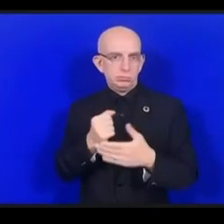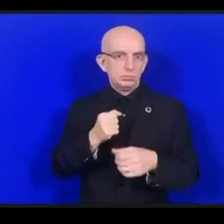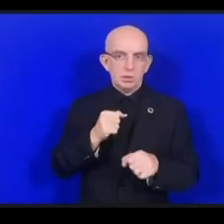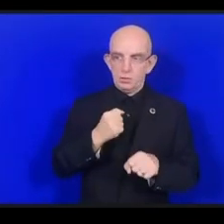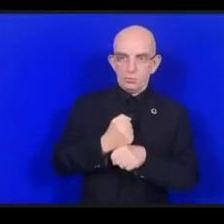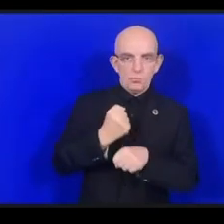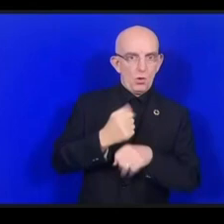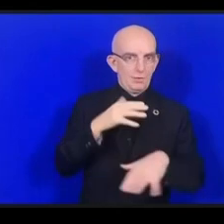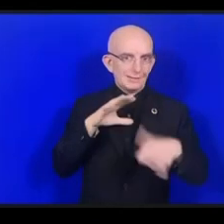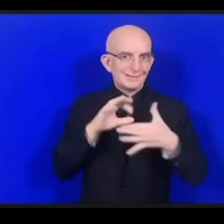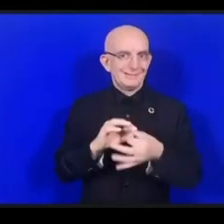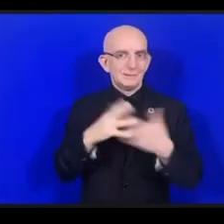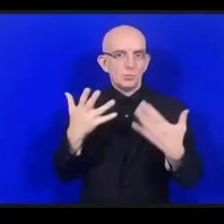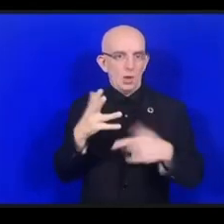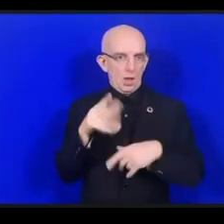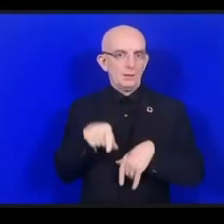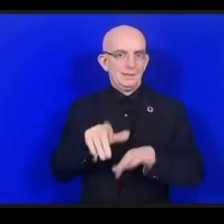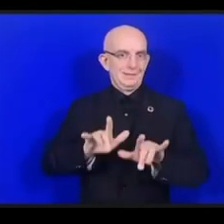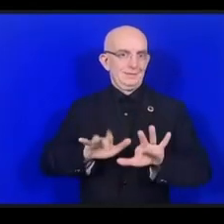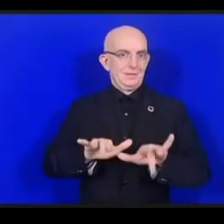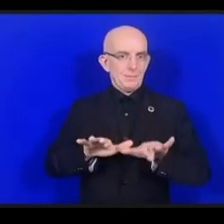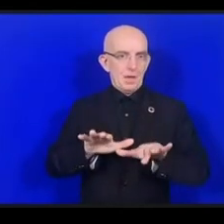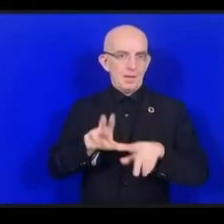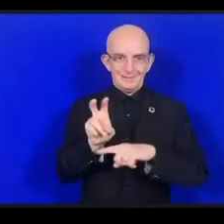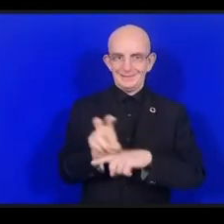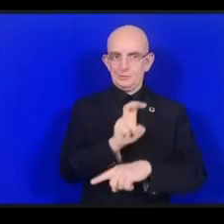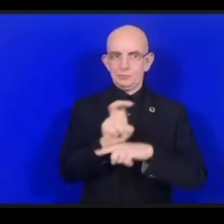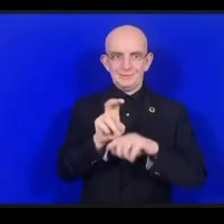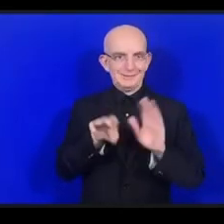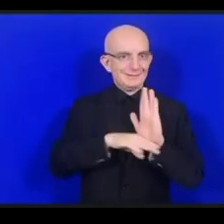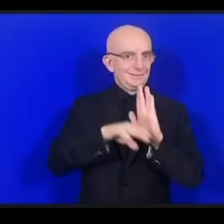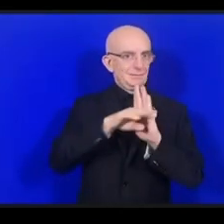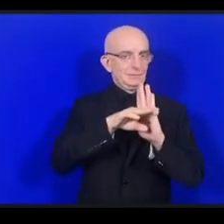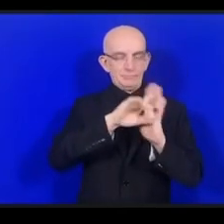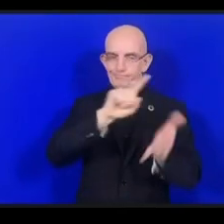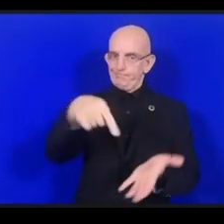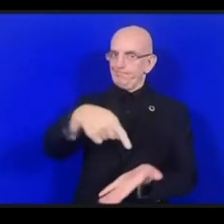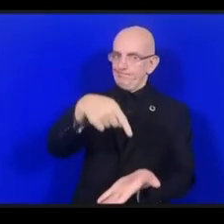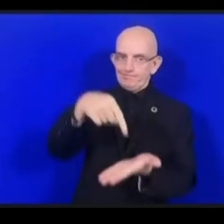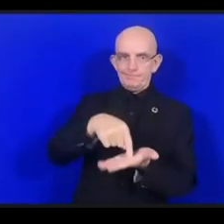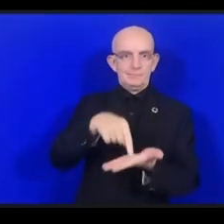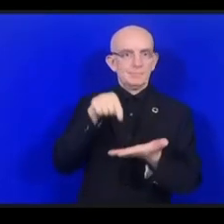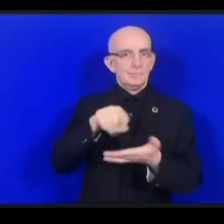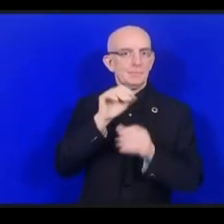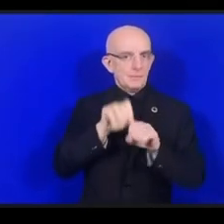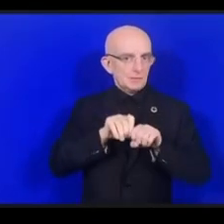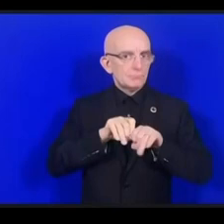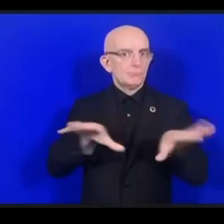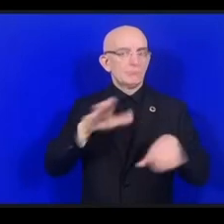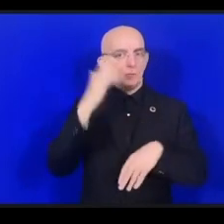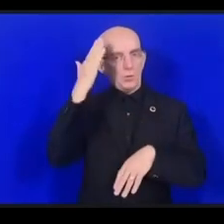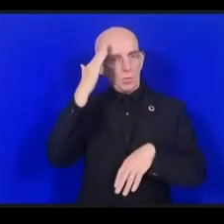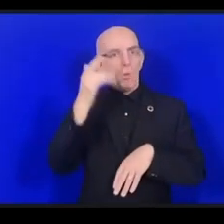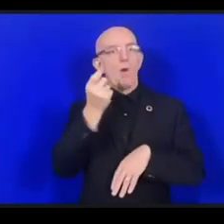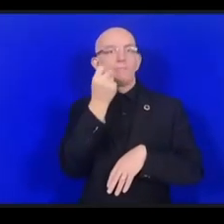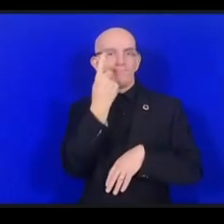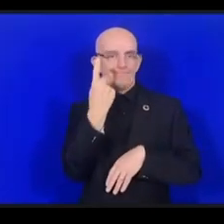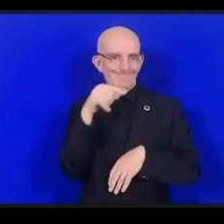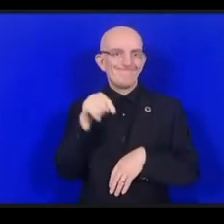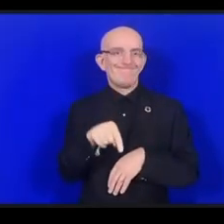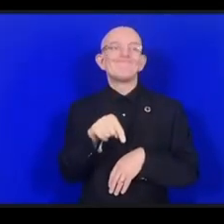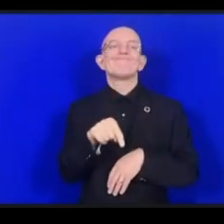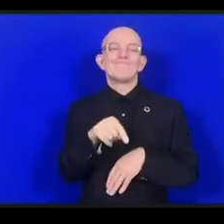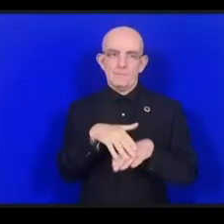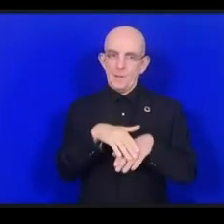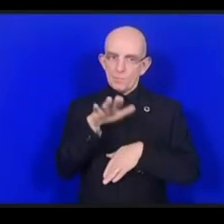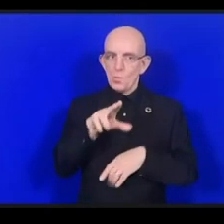促进线上的安全和安保，实现事发目